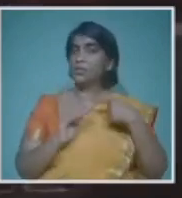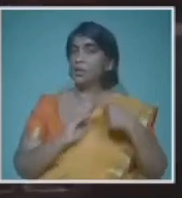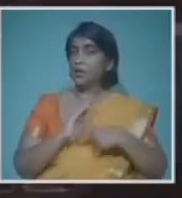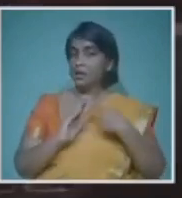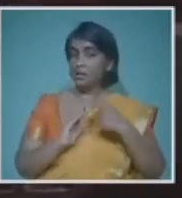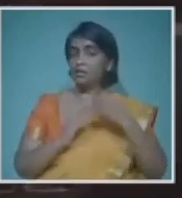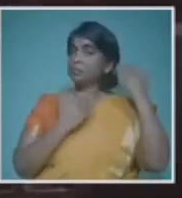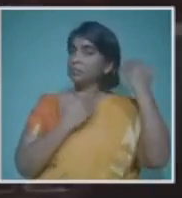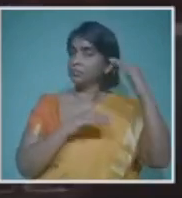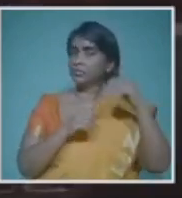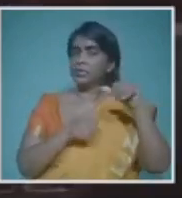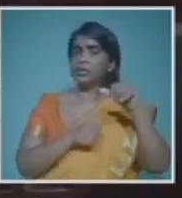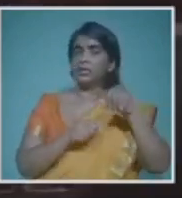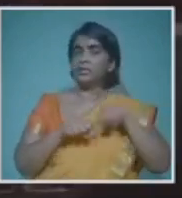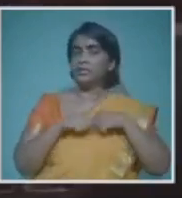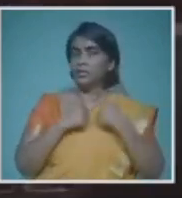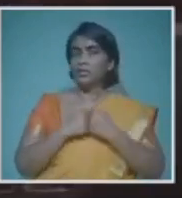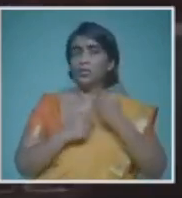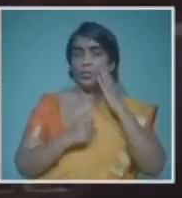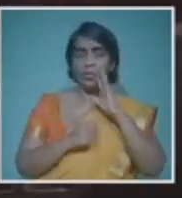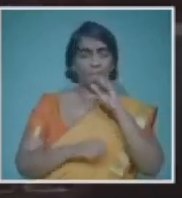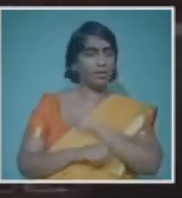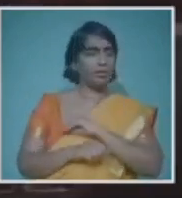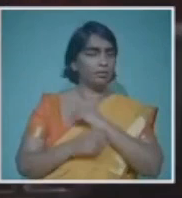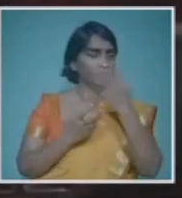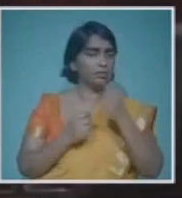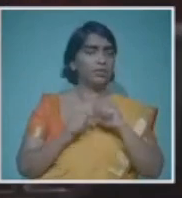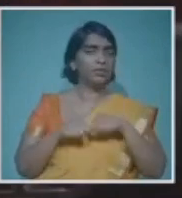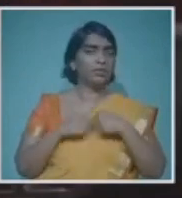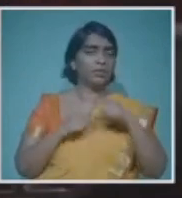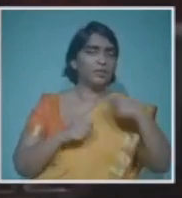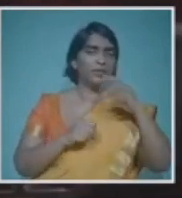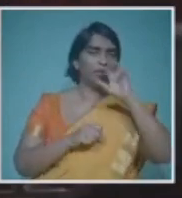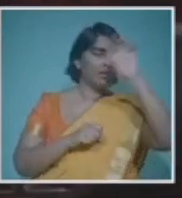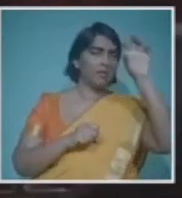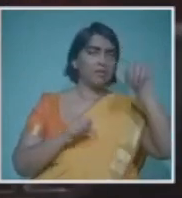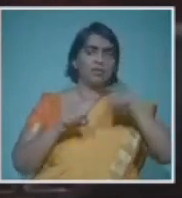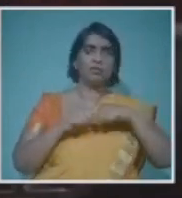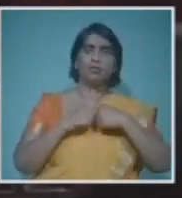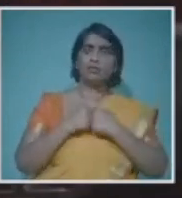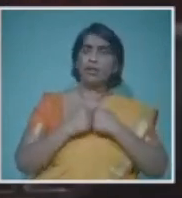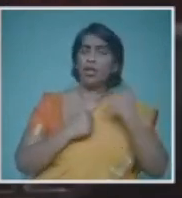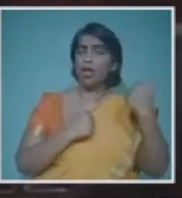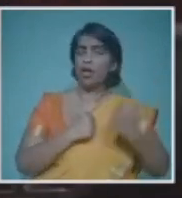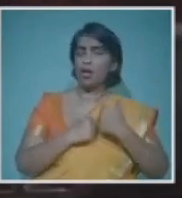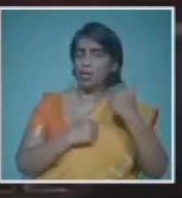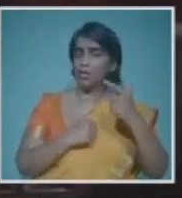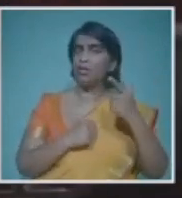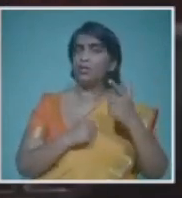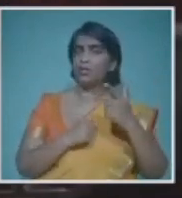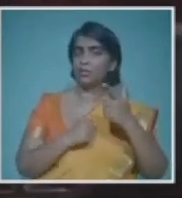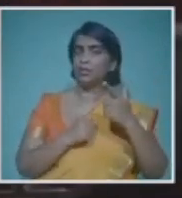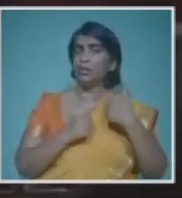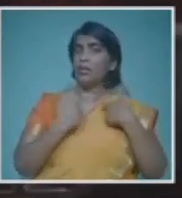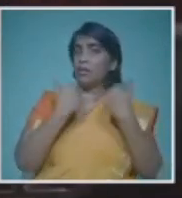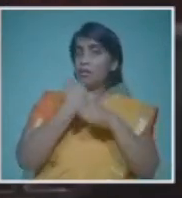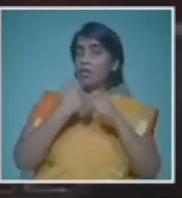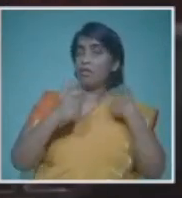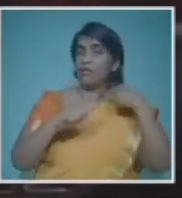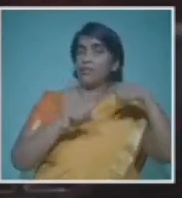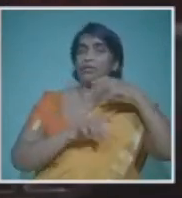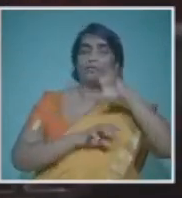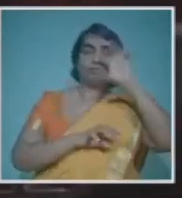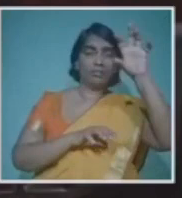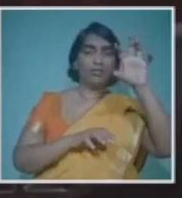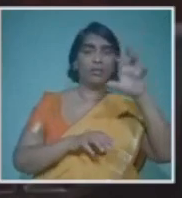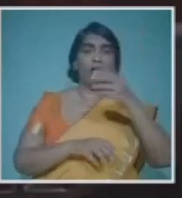තියෙන අපනයන සමාගම් හා විදේශ විනිමය පෙන සමාගම් වෙනත් රටවල් වල සමාගම් අලුතින් සංස්ථාපනය කරලා ප්‍රොෆිට්